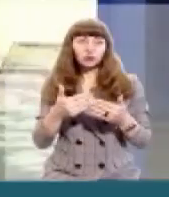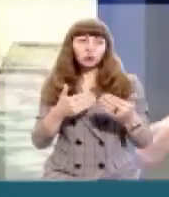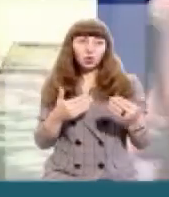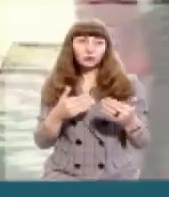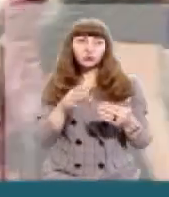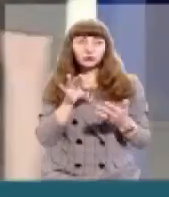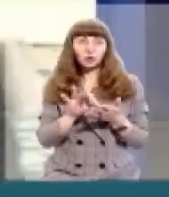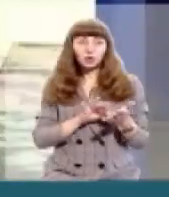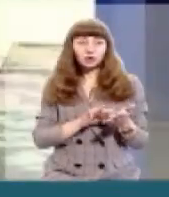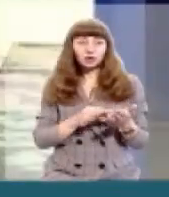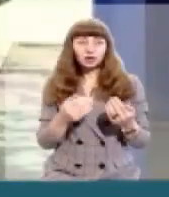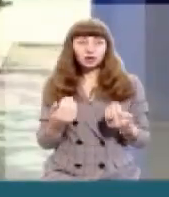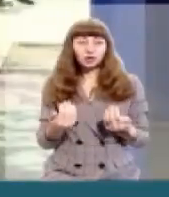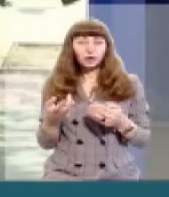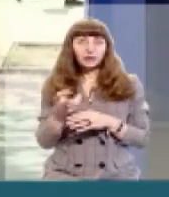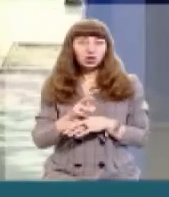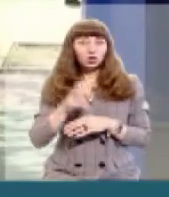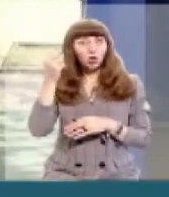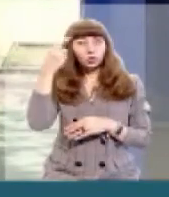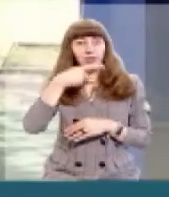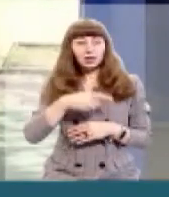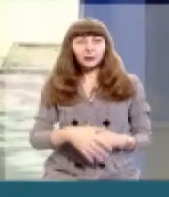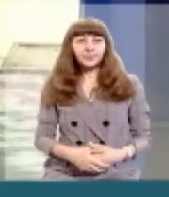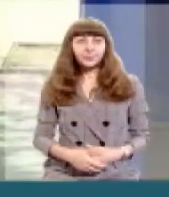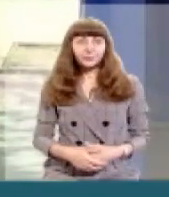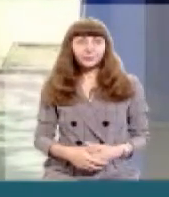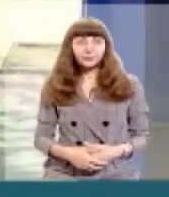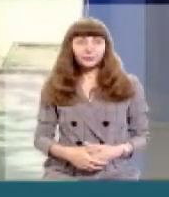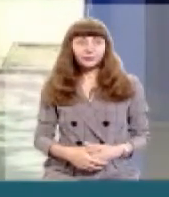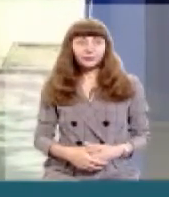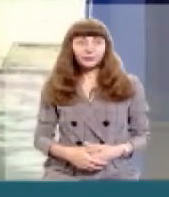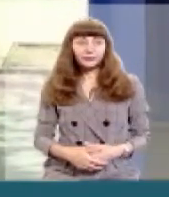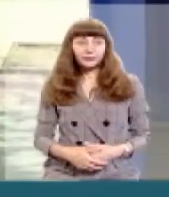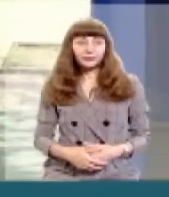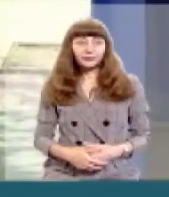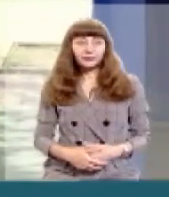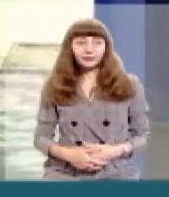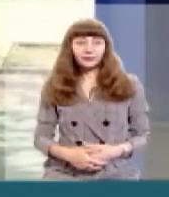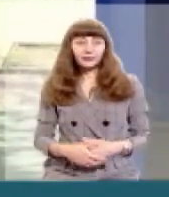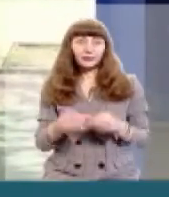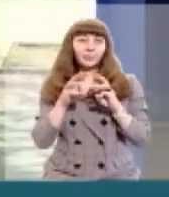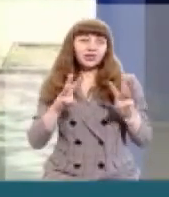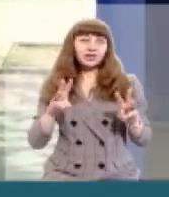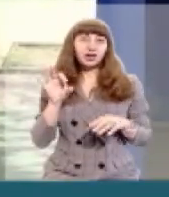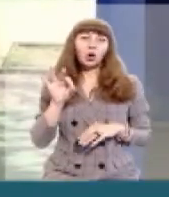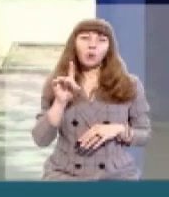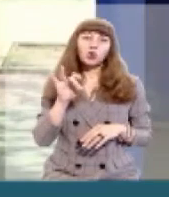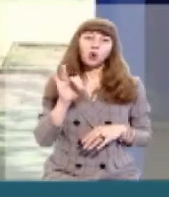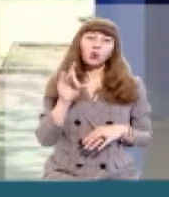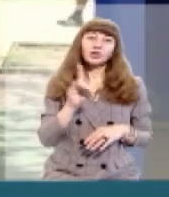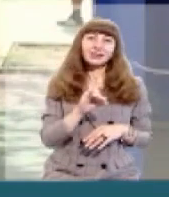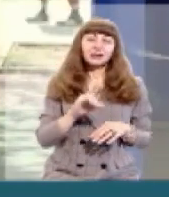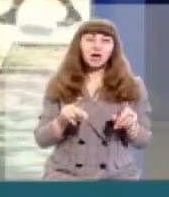так скажем. И подошла уже, узнала, и еще сюда подошла, тут тоже Министерство обороны,